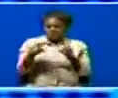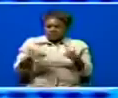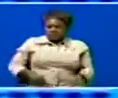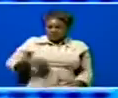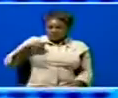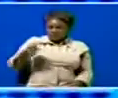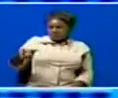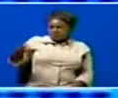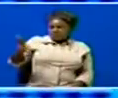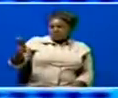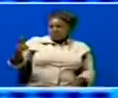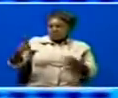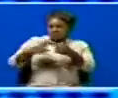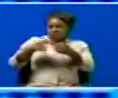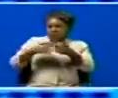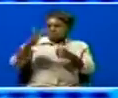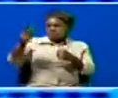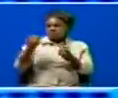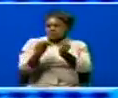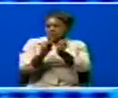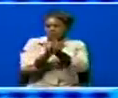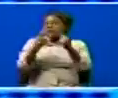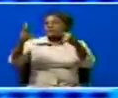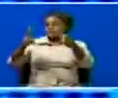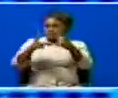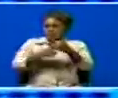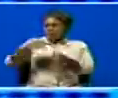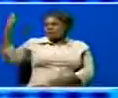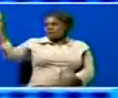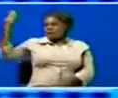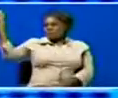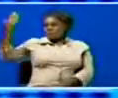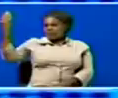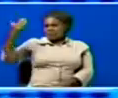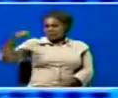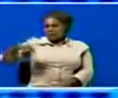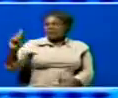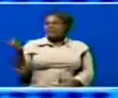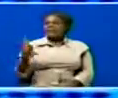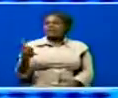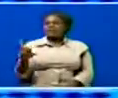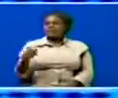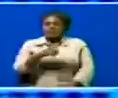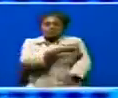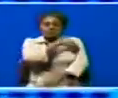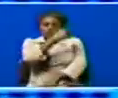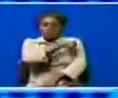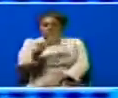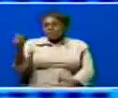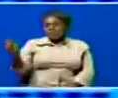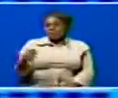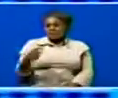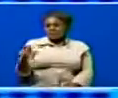shambulizi la risasi September 7 mwaka 2017 alihutubia wanahabari jijini Nairobi ambapo amekuwa hospitalini kwa miezi